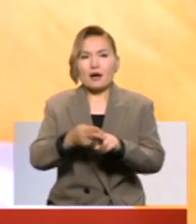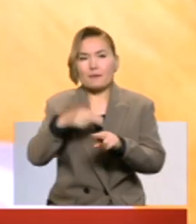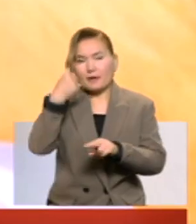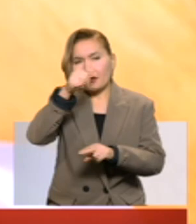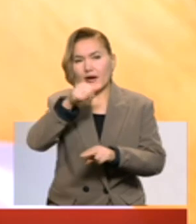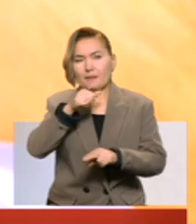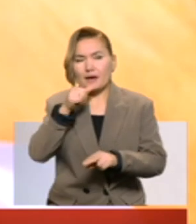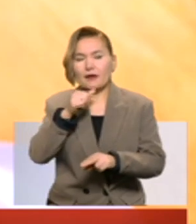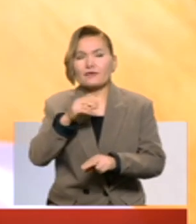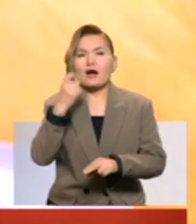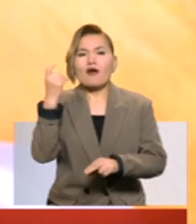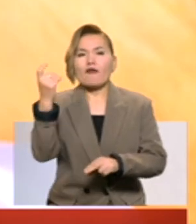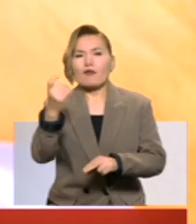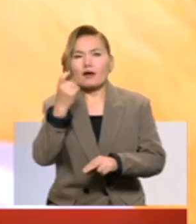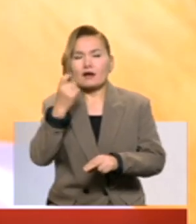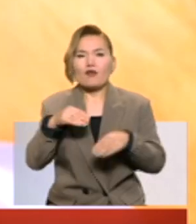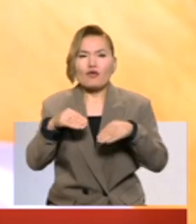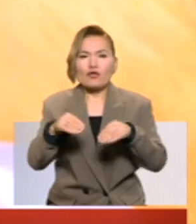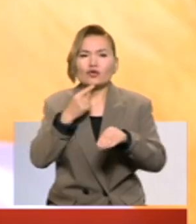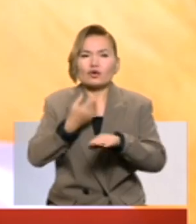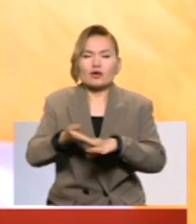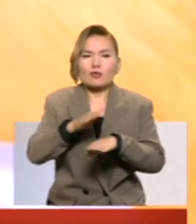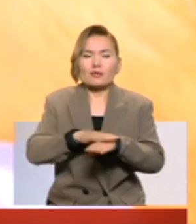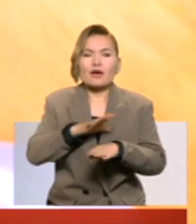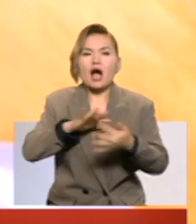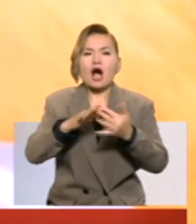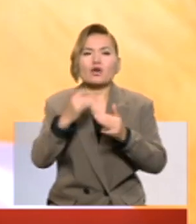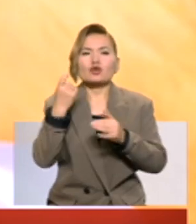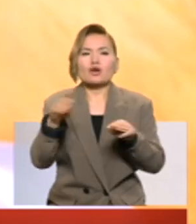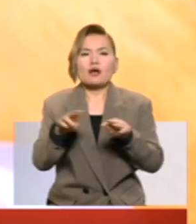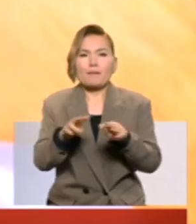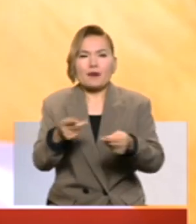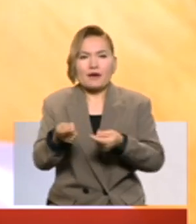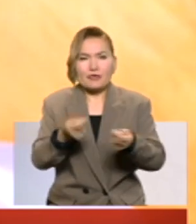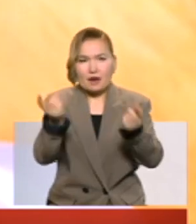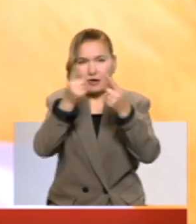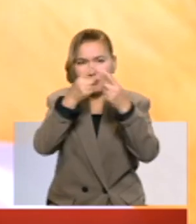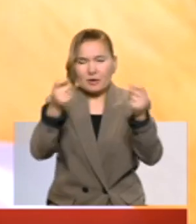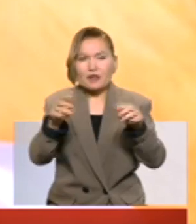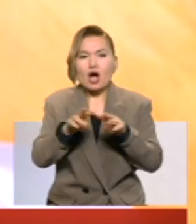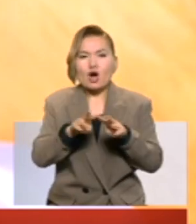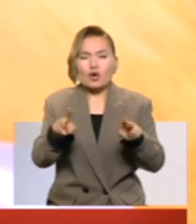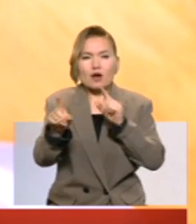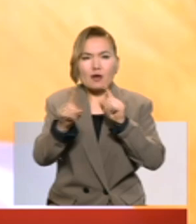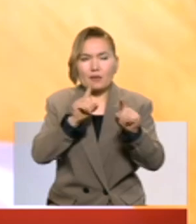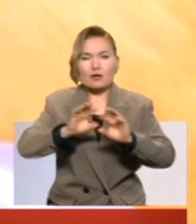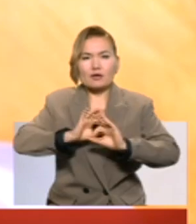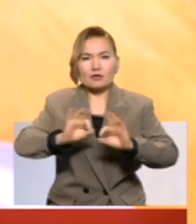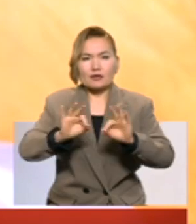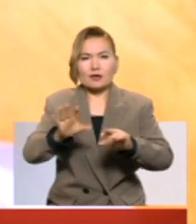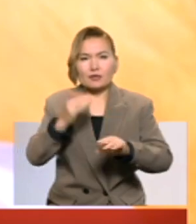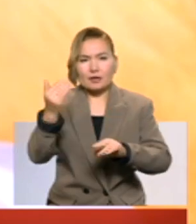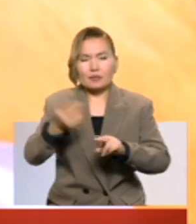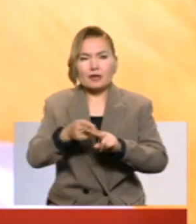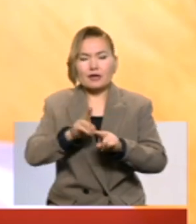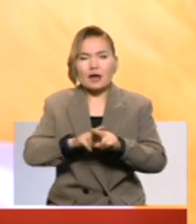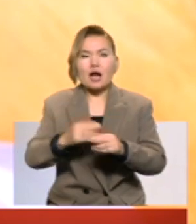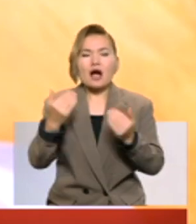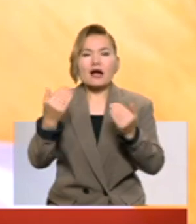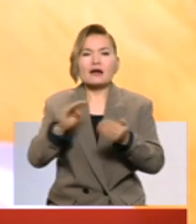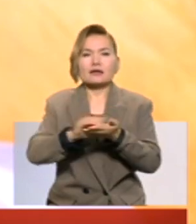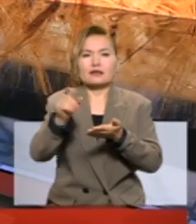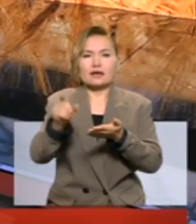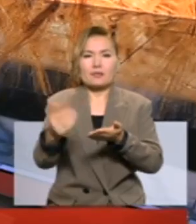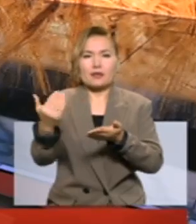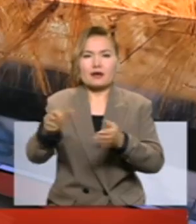Биыл фермерлер үшін оңай болған жоқ. Ауыл шаруашылығы министрі Айдарбек Сапарбеков үкімет отырысында осылай деді. Бұл жайында